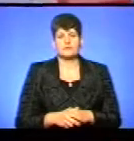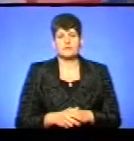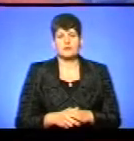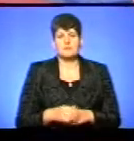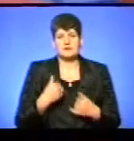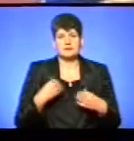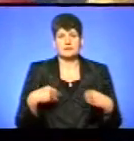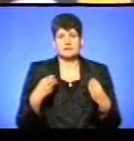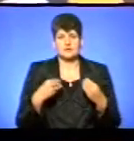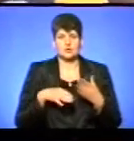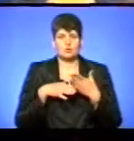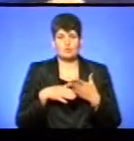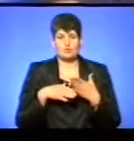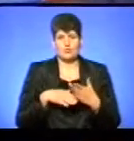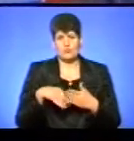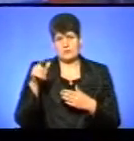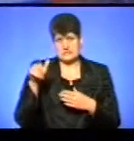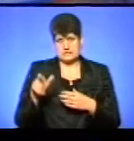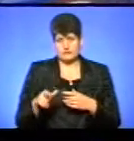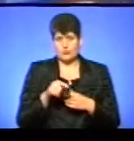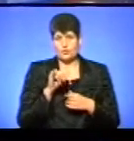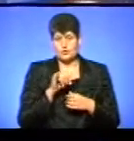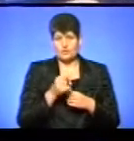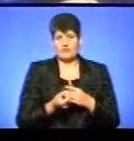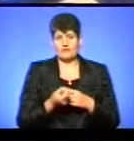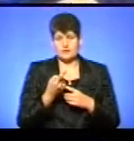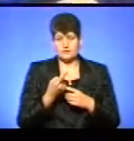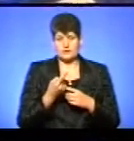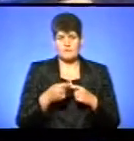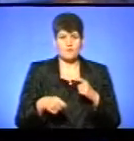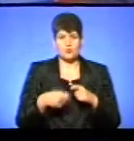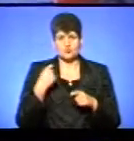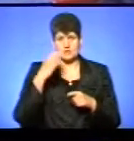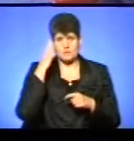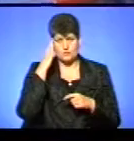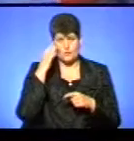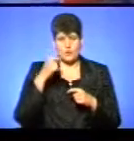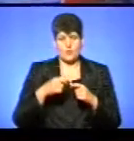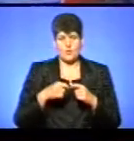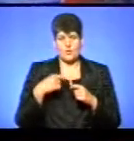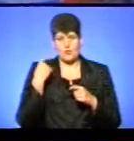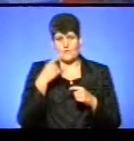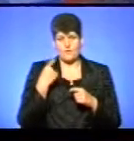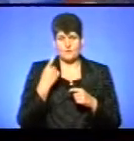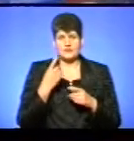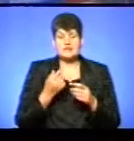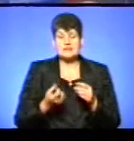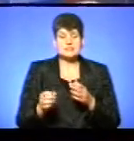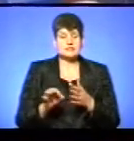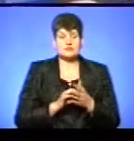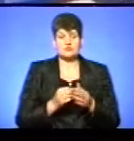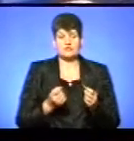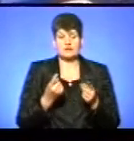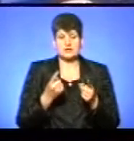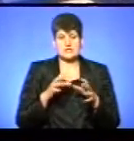Ми надавали допомогу пацієнтові, в якого виникло гостре порушення мозкового кровообігу і раптово виник судомний